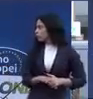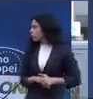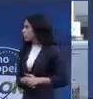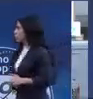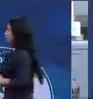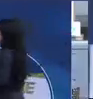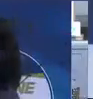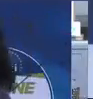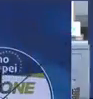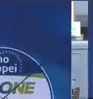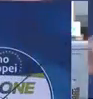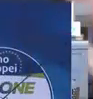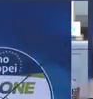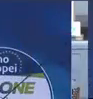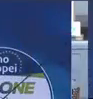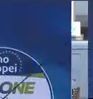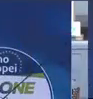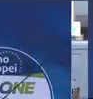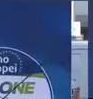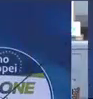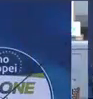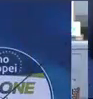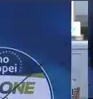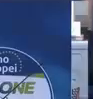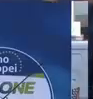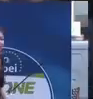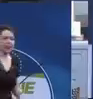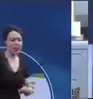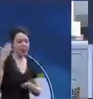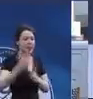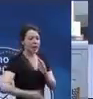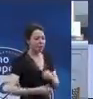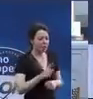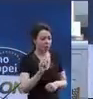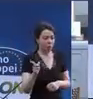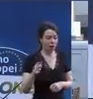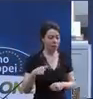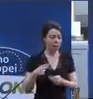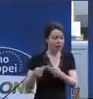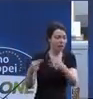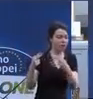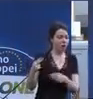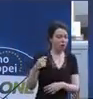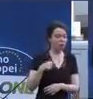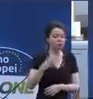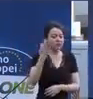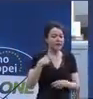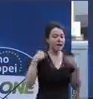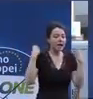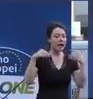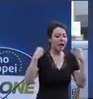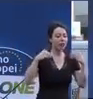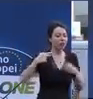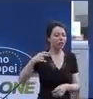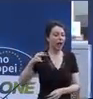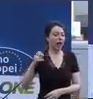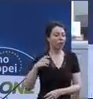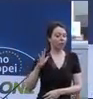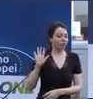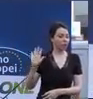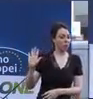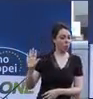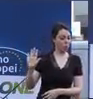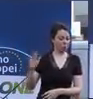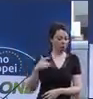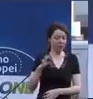Qual è il limite io sono stato definito da Orsini un cagnolino della NATO